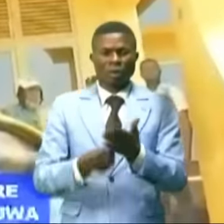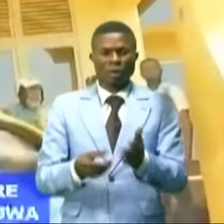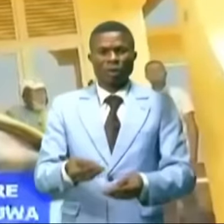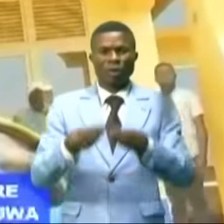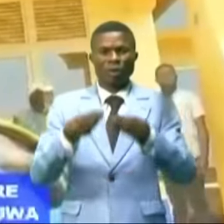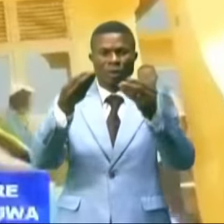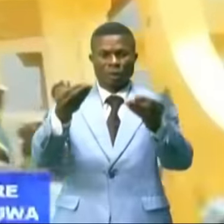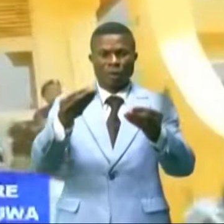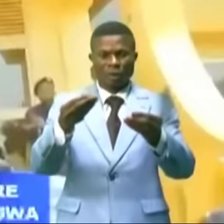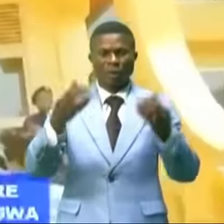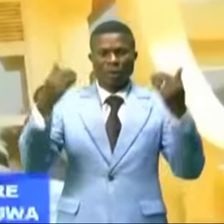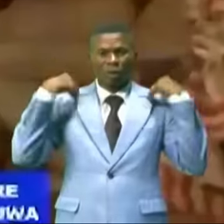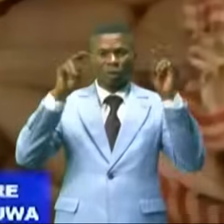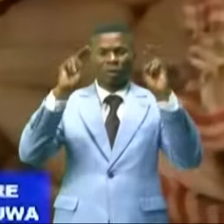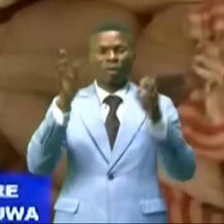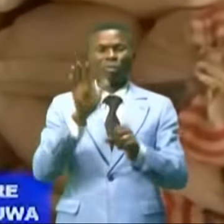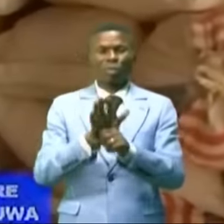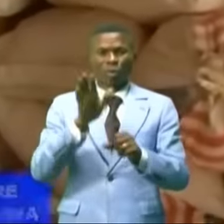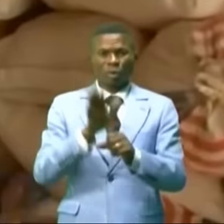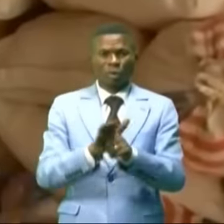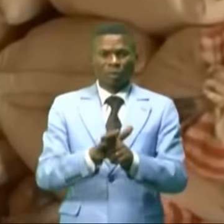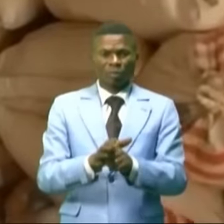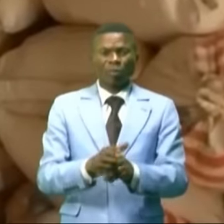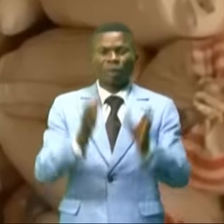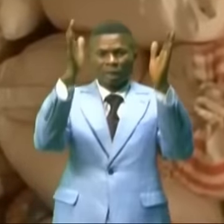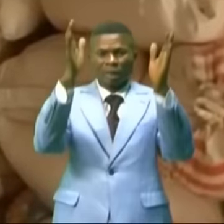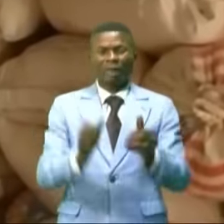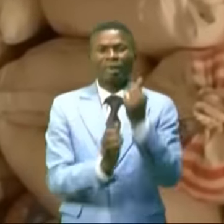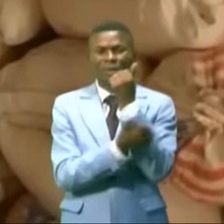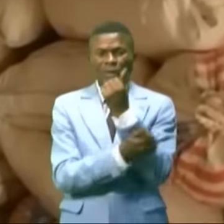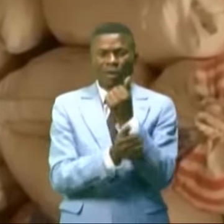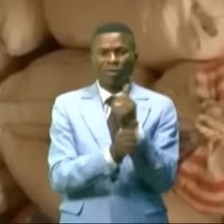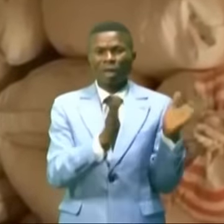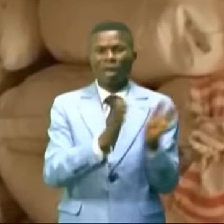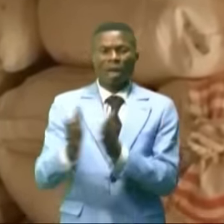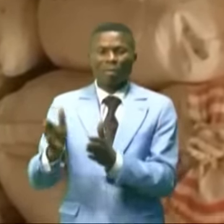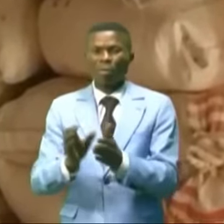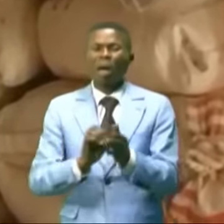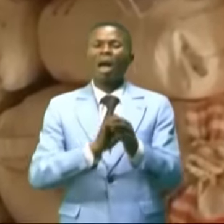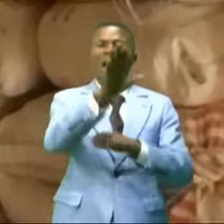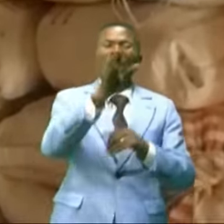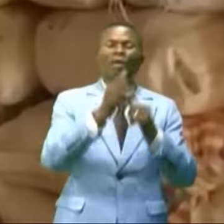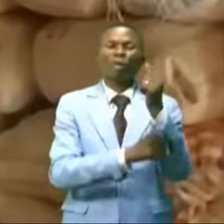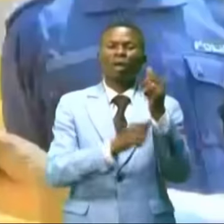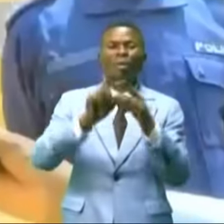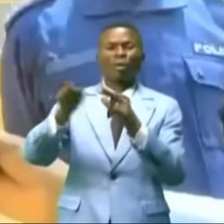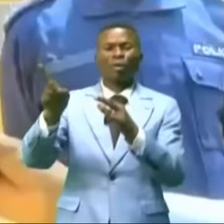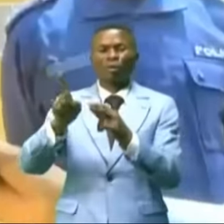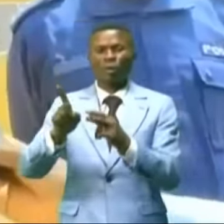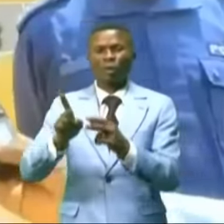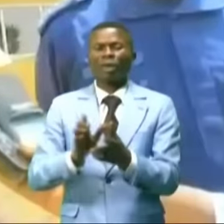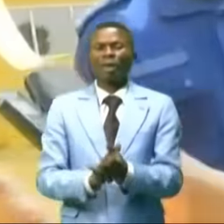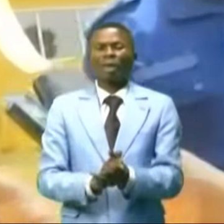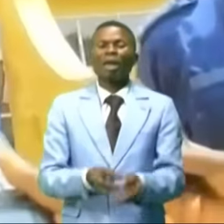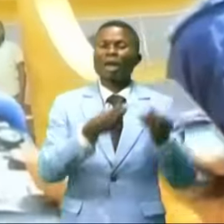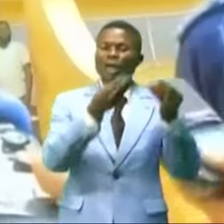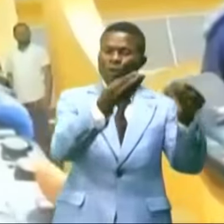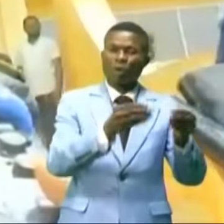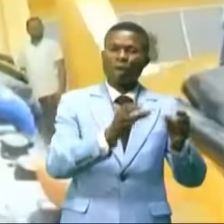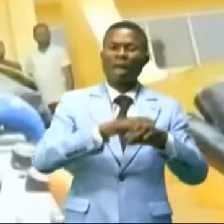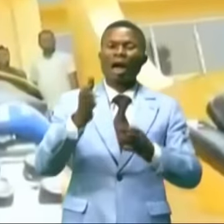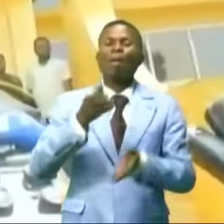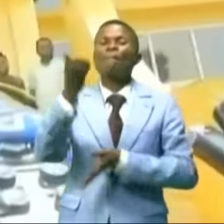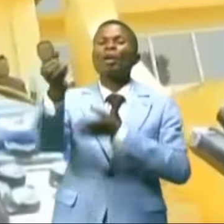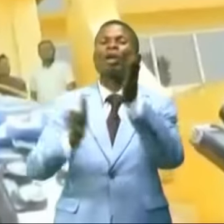au maire de la ville un lot de la farine destinée aux déplacés qui a été vendu et acheté. On a appréhendé ça dans des